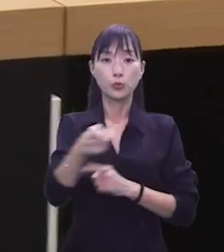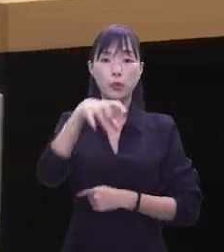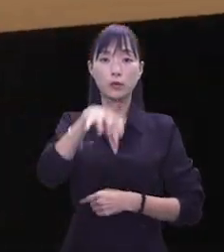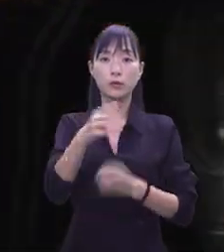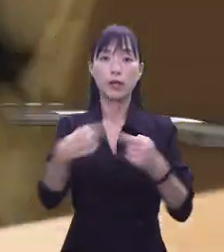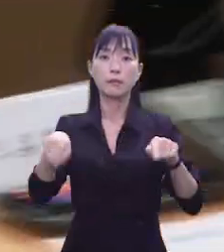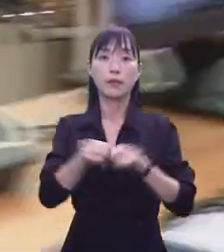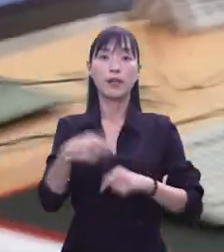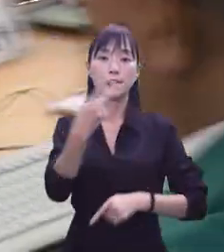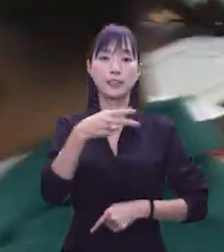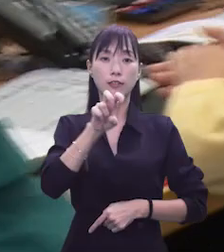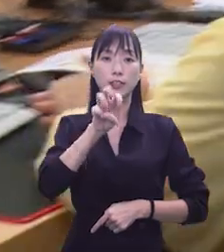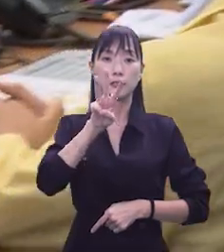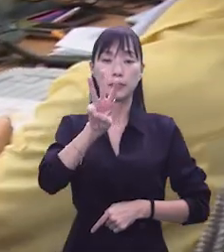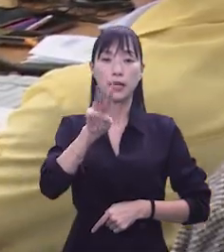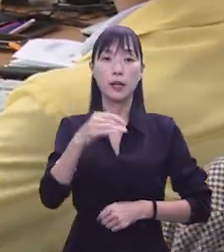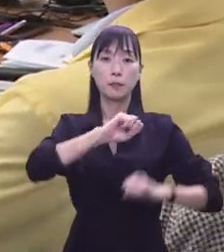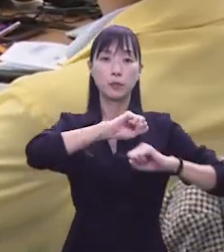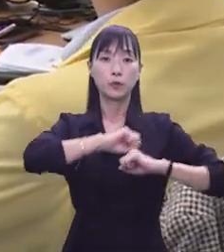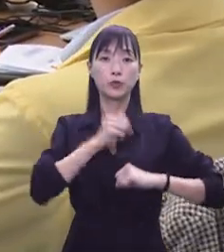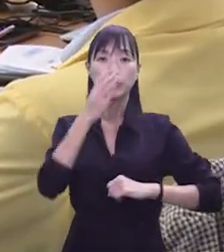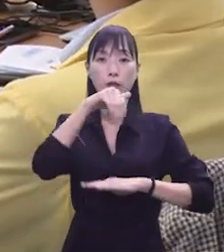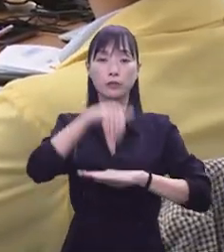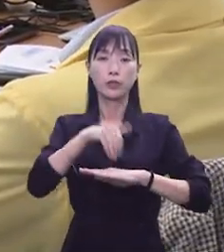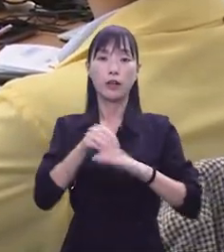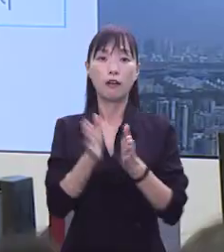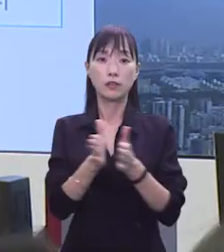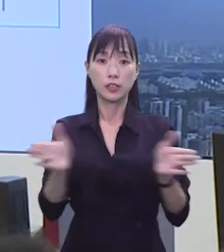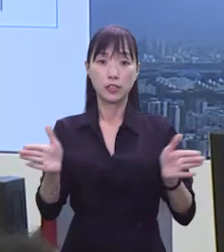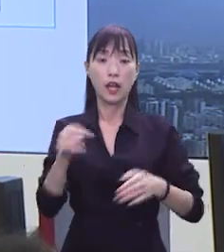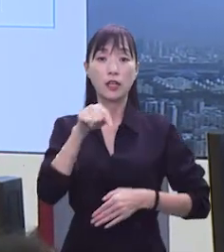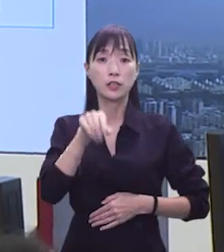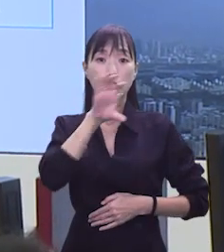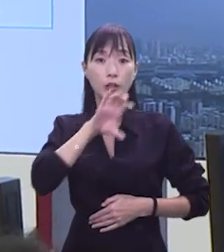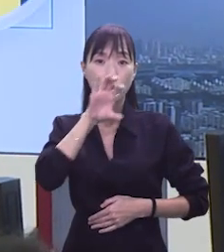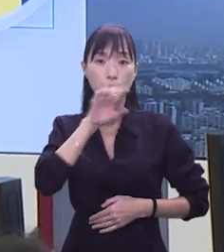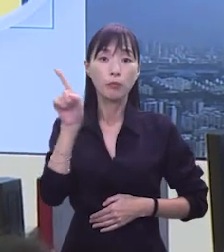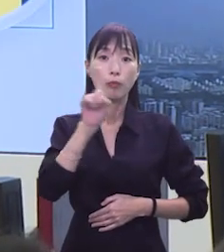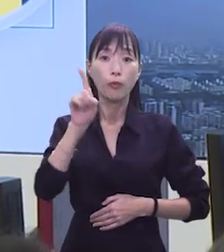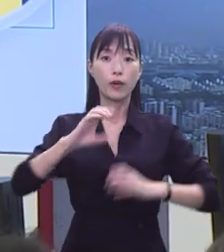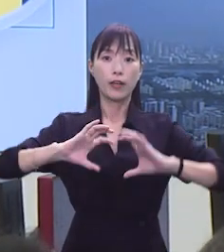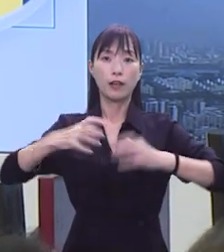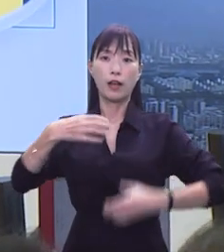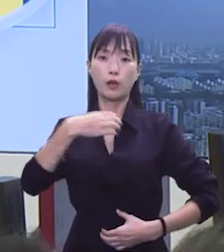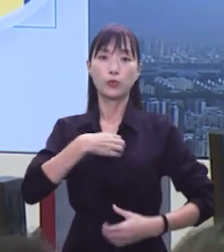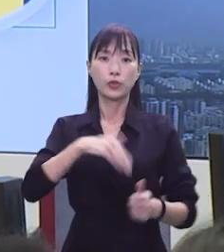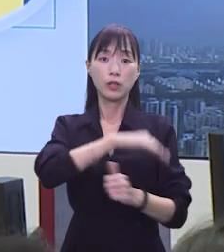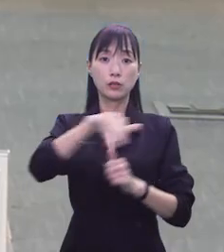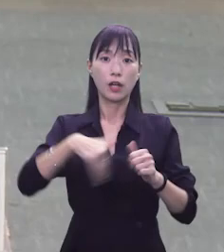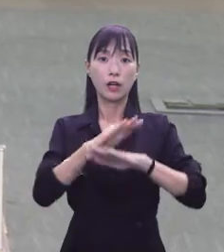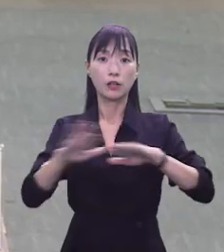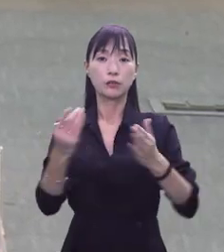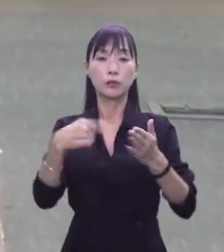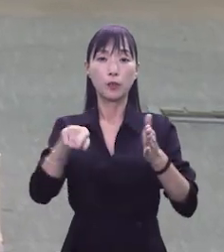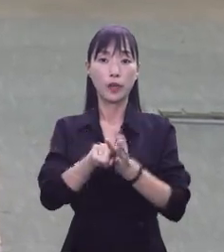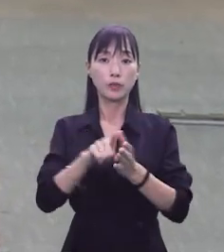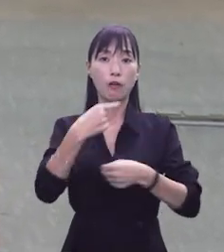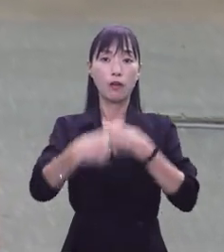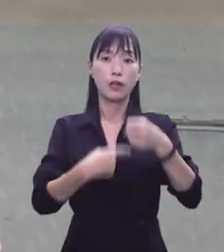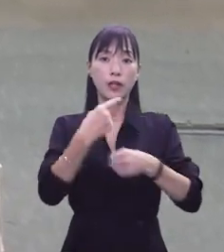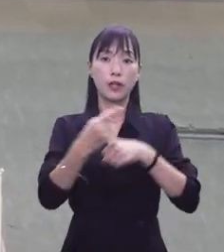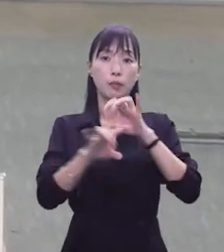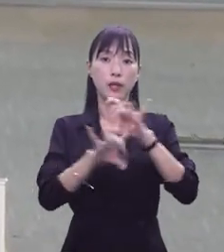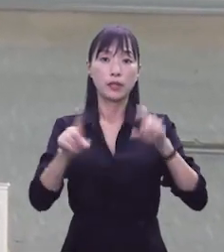함께 2023년 을지연습을 실시했습니다. 을지연습은 국가 비상사태에 대응하기 위해